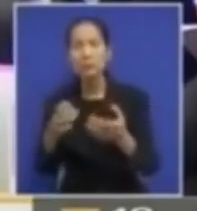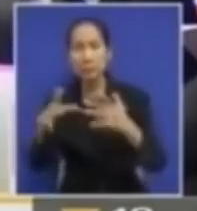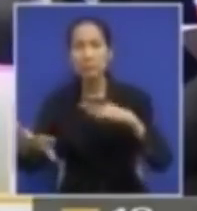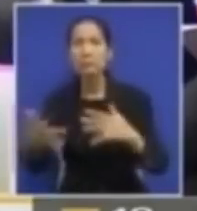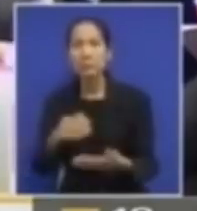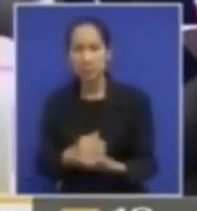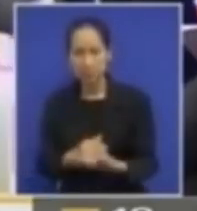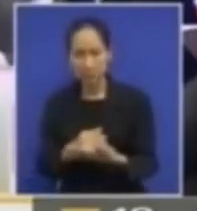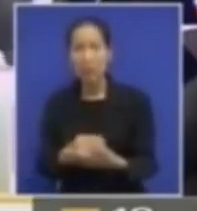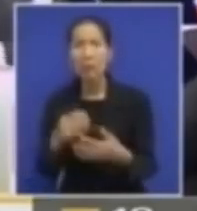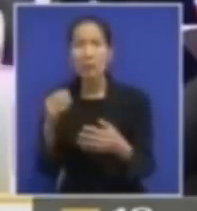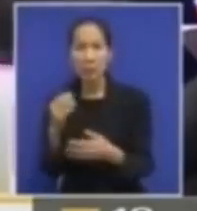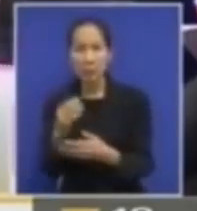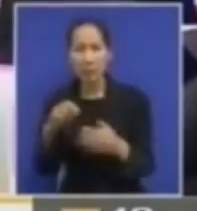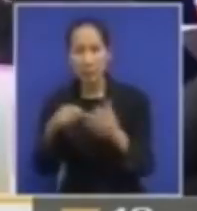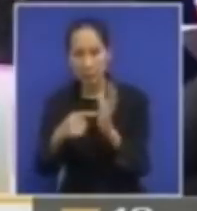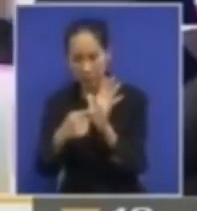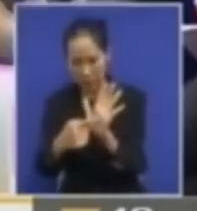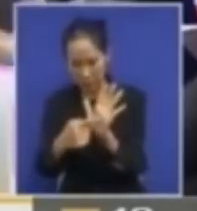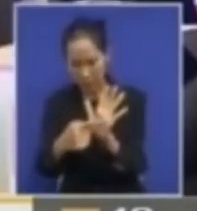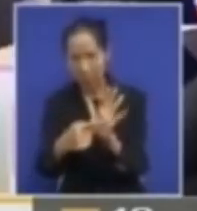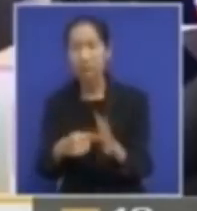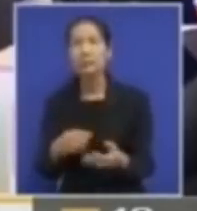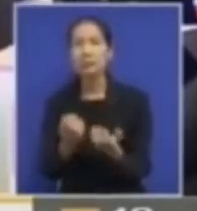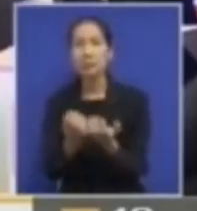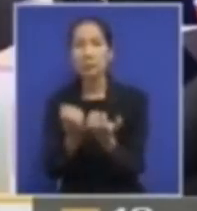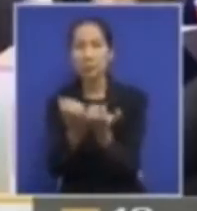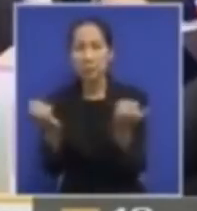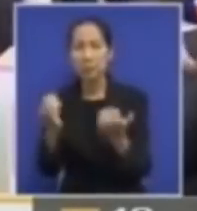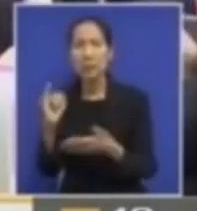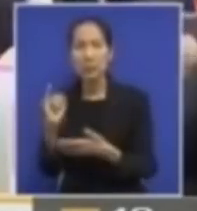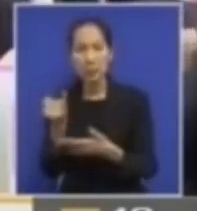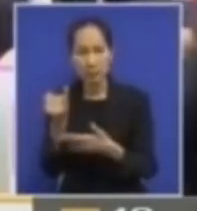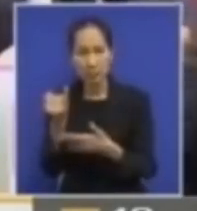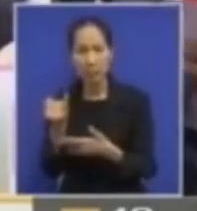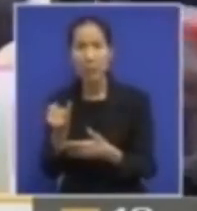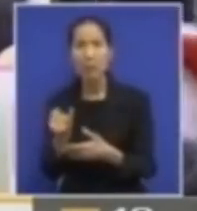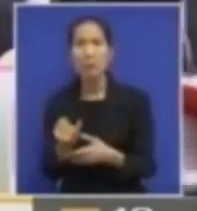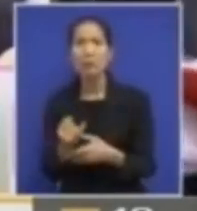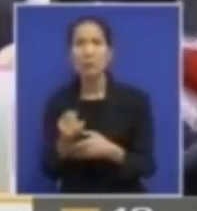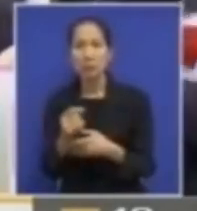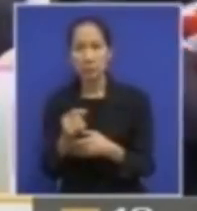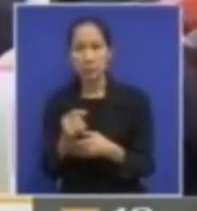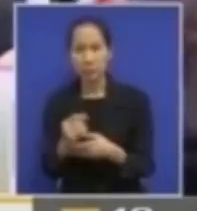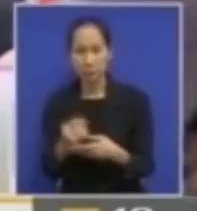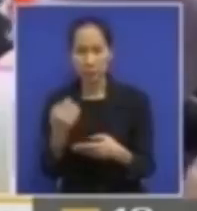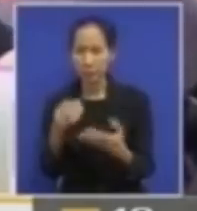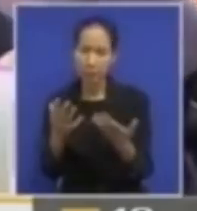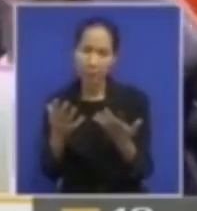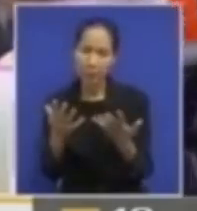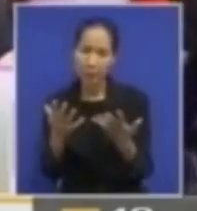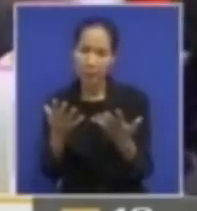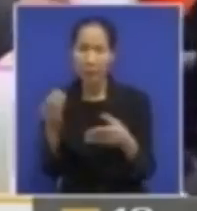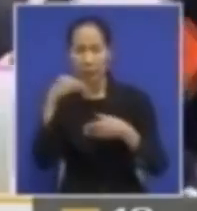ละครับมันฟ้องว่าจริยธรรมที่เป็นอุดมการณ์เนี่ยท่านไม่มีอยู่ในตั